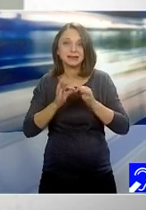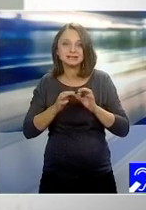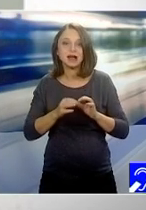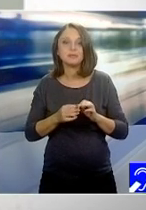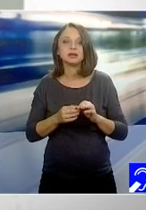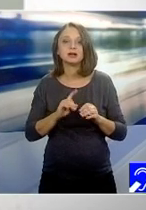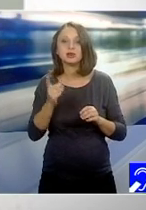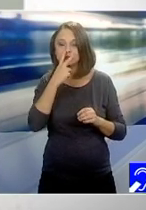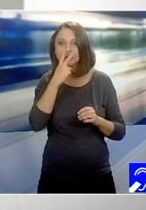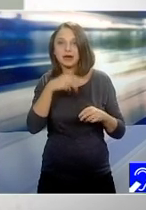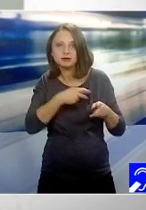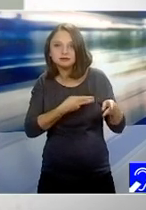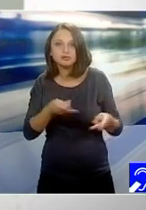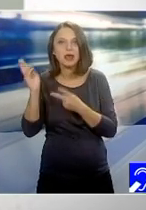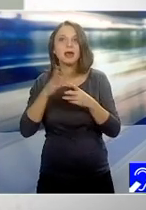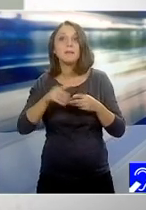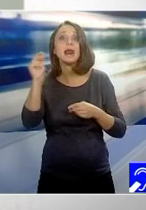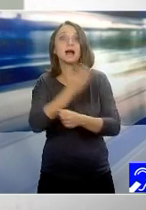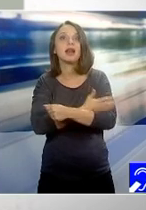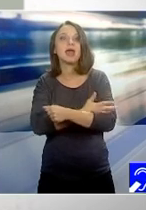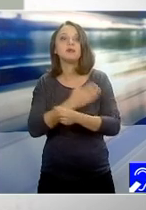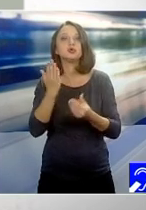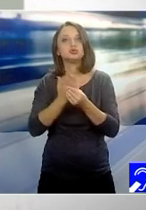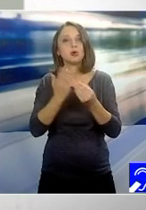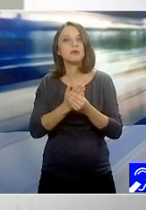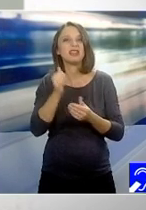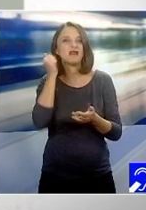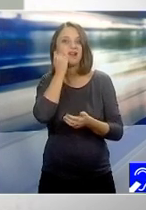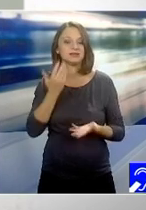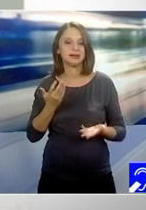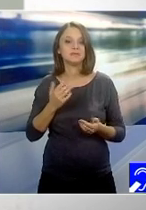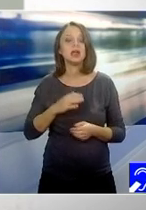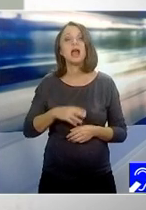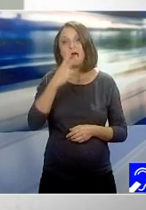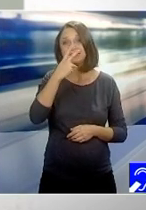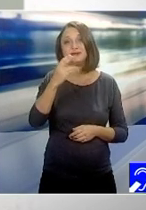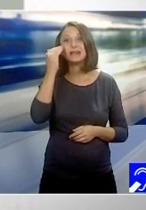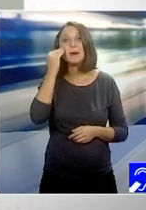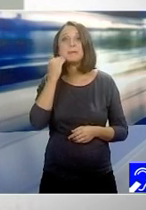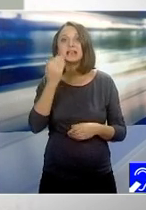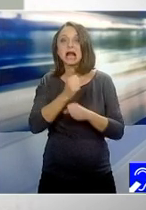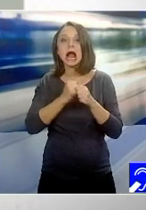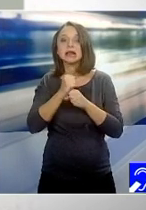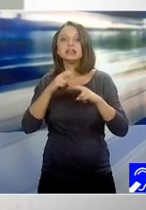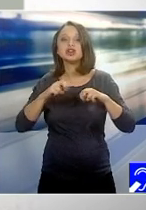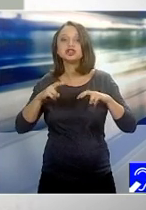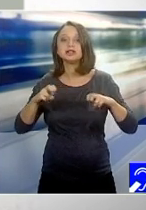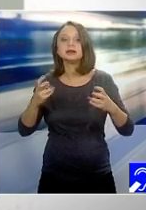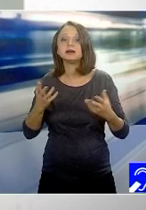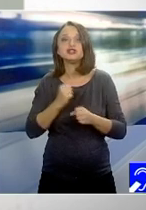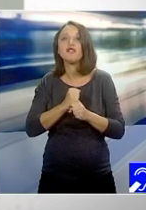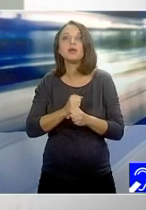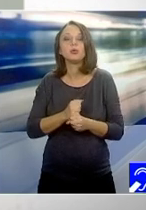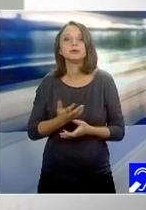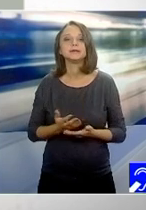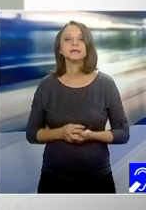acolo. Vă propun să vedem ce date a prezentat și Agenția Americană de Investigații de Mediu după cercetări amănunțite în teren.